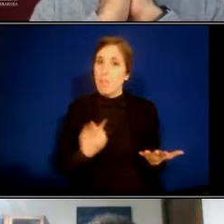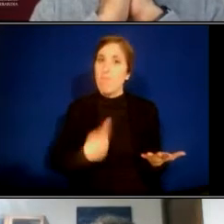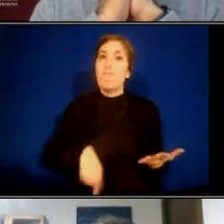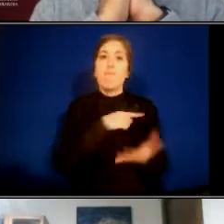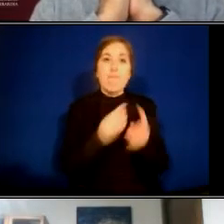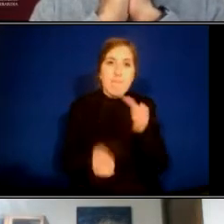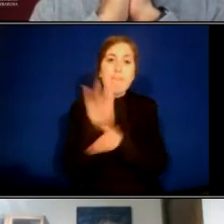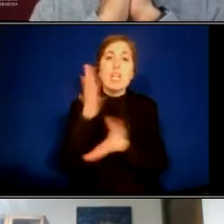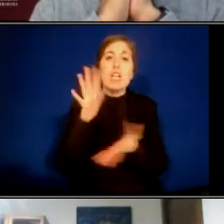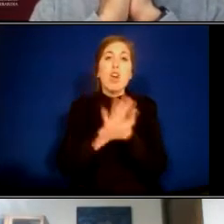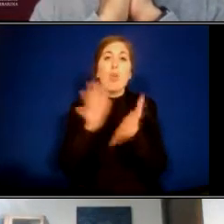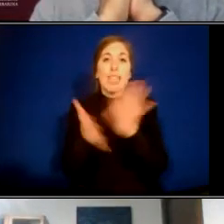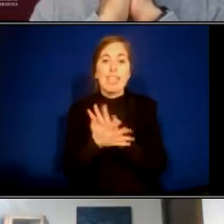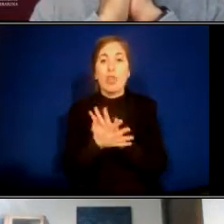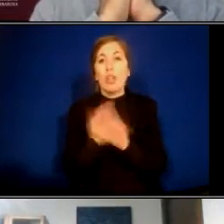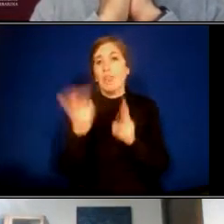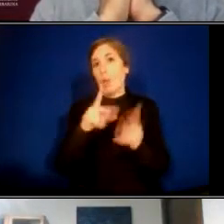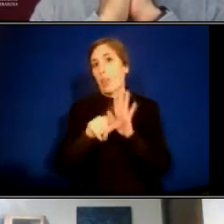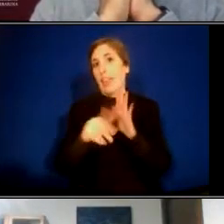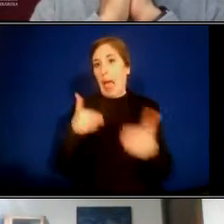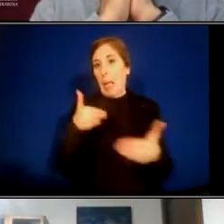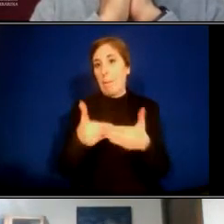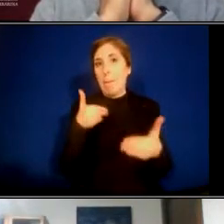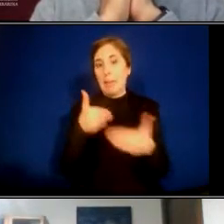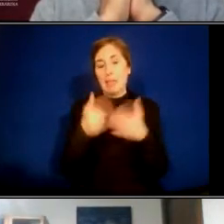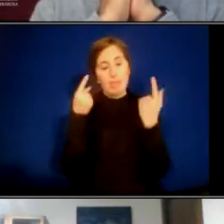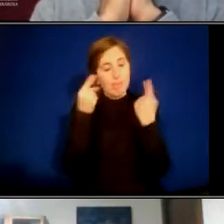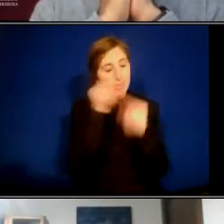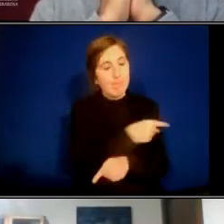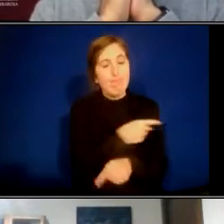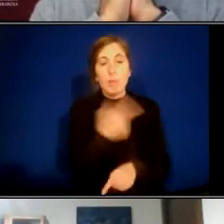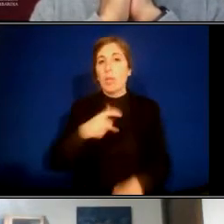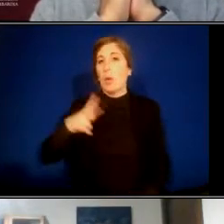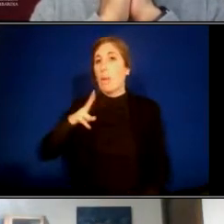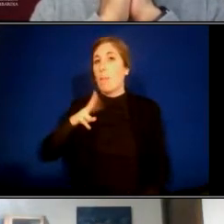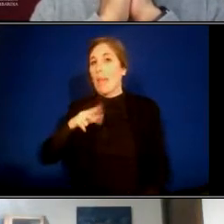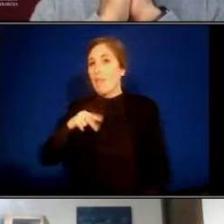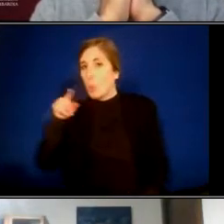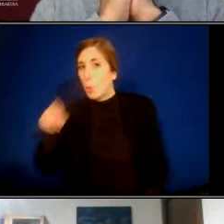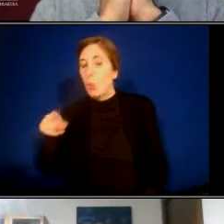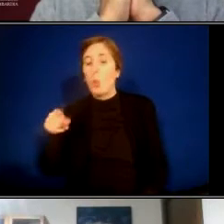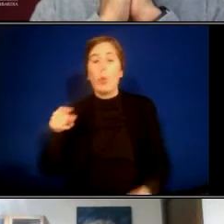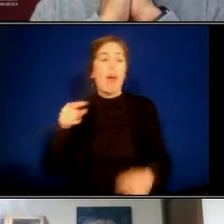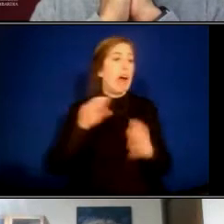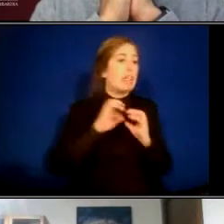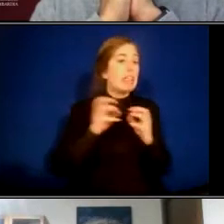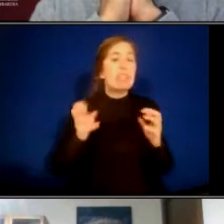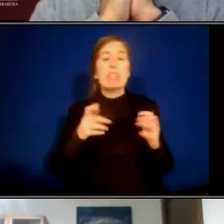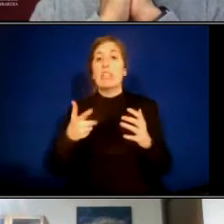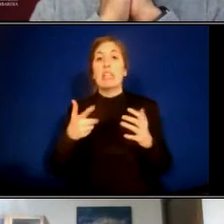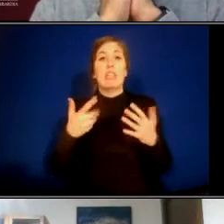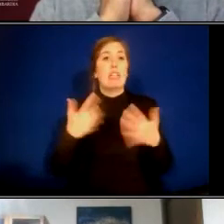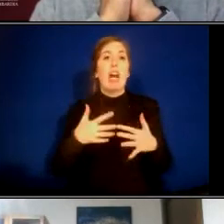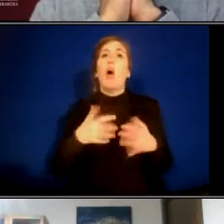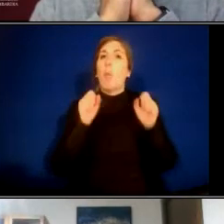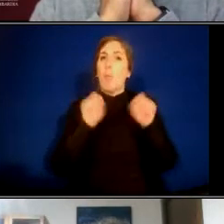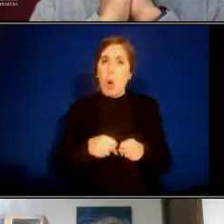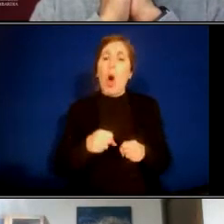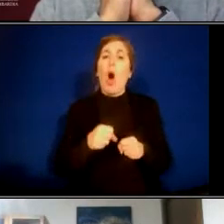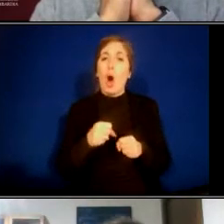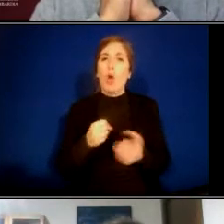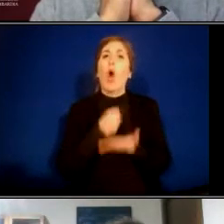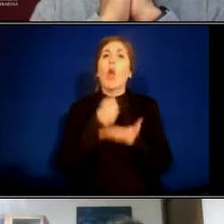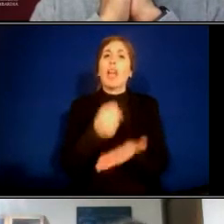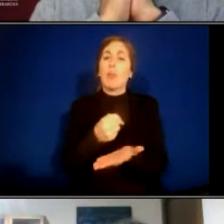tempi sono proprio faticosi, con le prefetture competenti, che comunque prevede un contributo, un rimborso spese, mentre per le